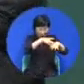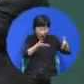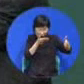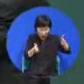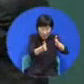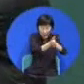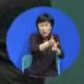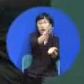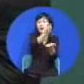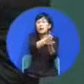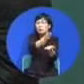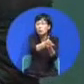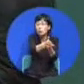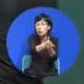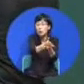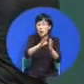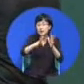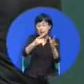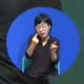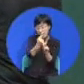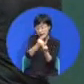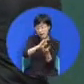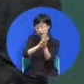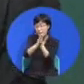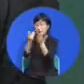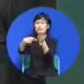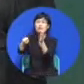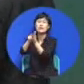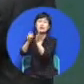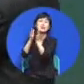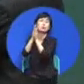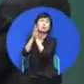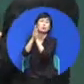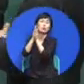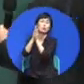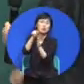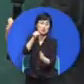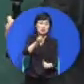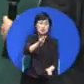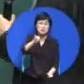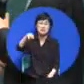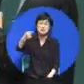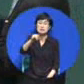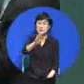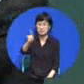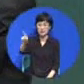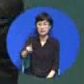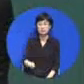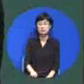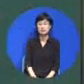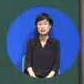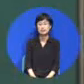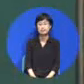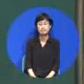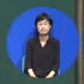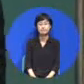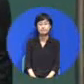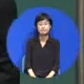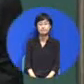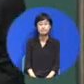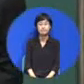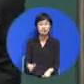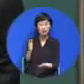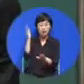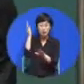나라, 국가를 바꾸는 기도가 시작된 거예요. The nation should not be in the hands of people who are evil. It was a prayer to change the nation.